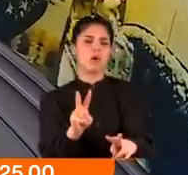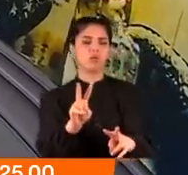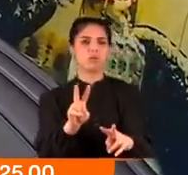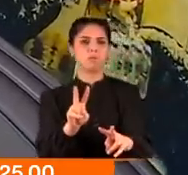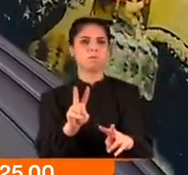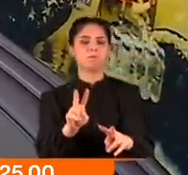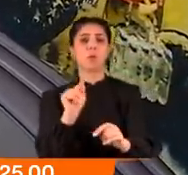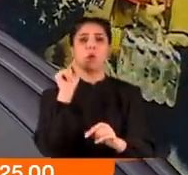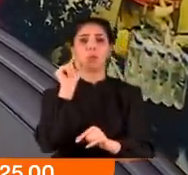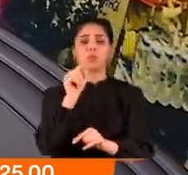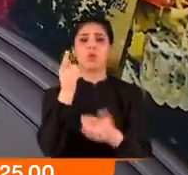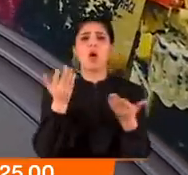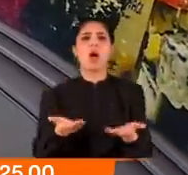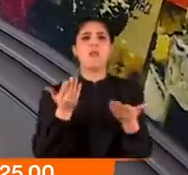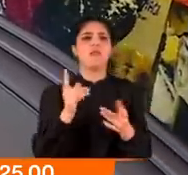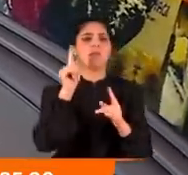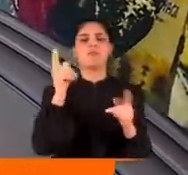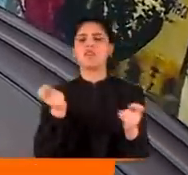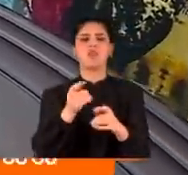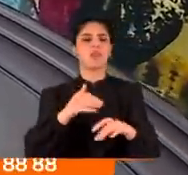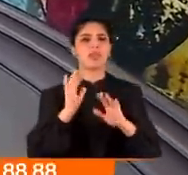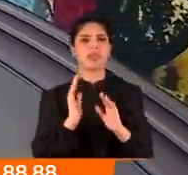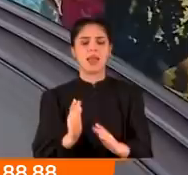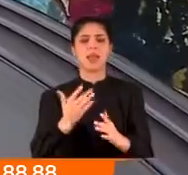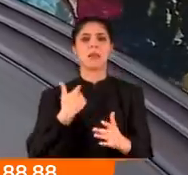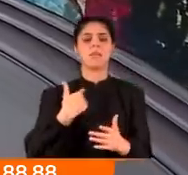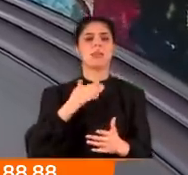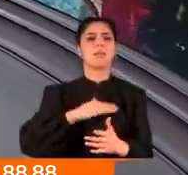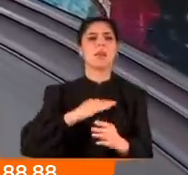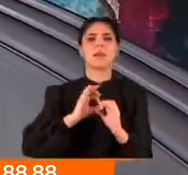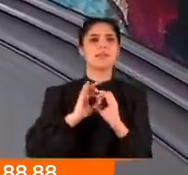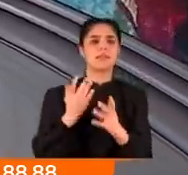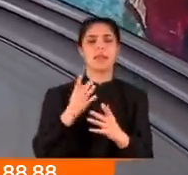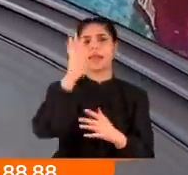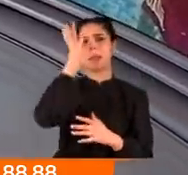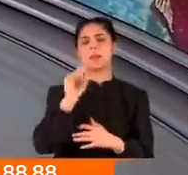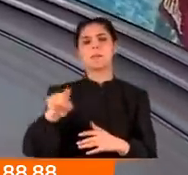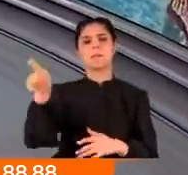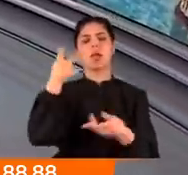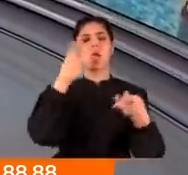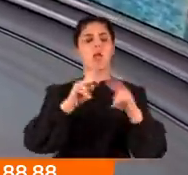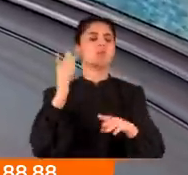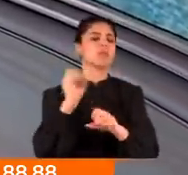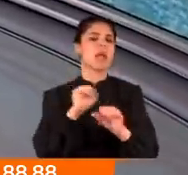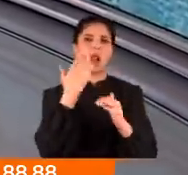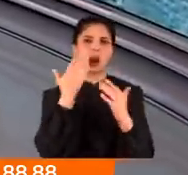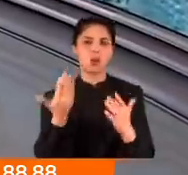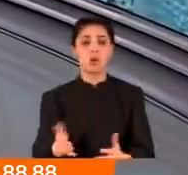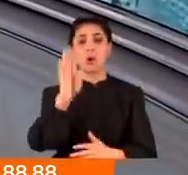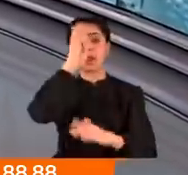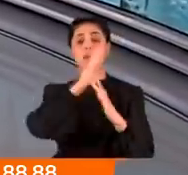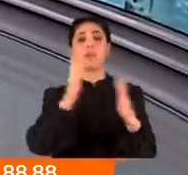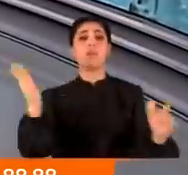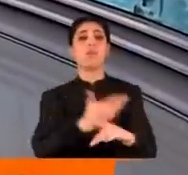cevabına. Bu hafife alınacak bir iş değil elbette. Teselimiz belki şu olabilir, kimsenin canı yanmadı neyse ki. İstanbul Büyükşehir